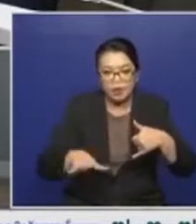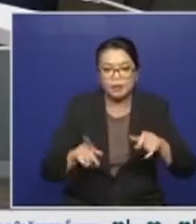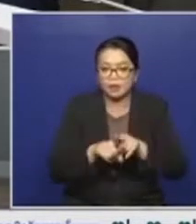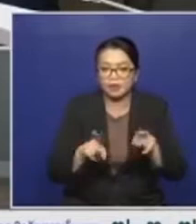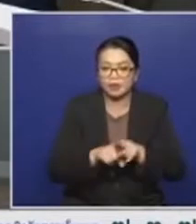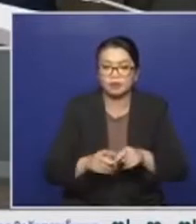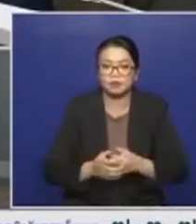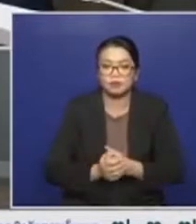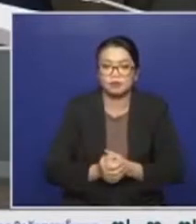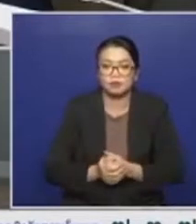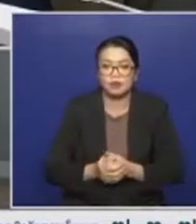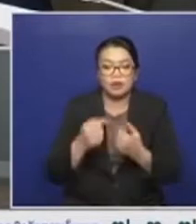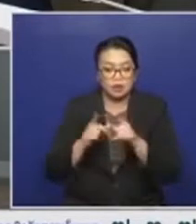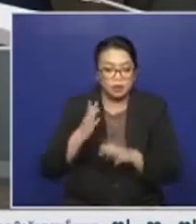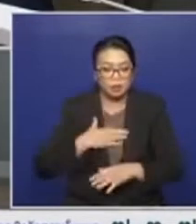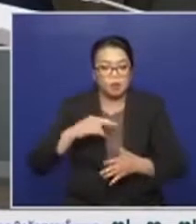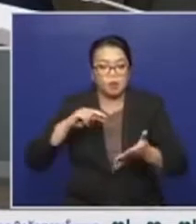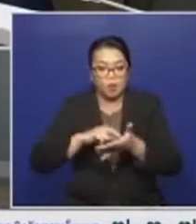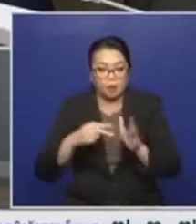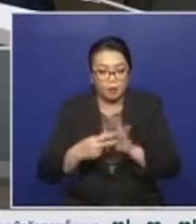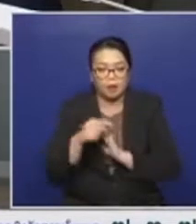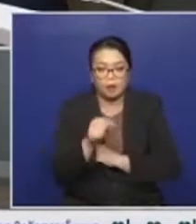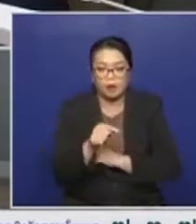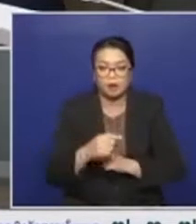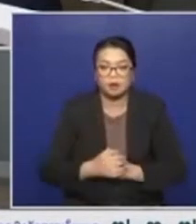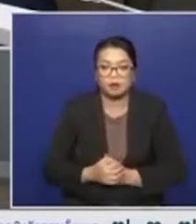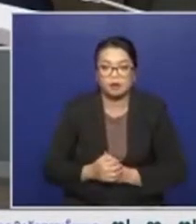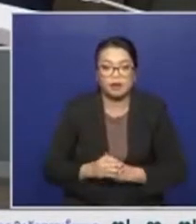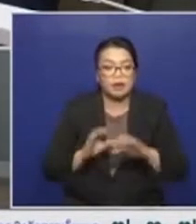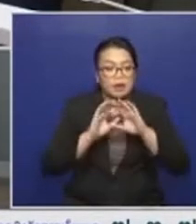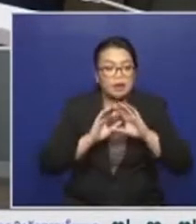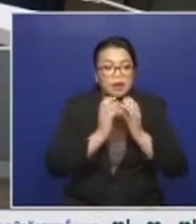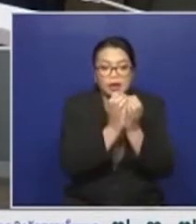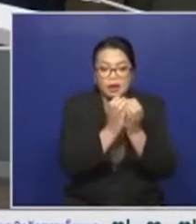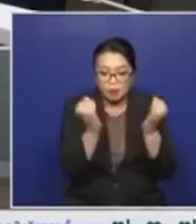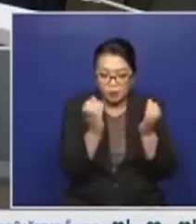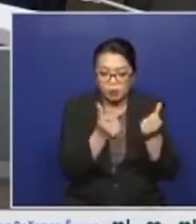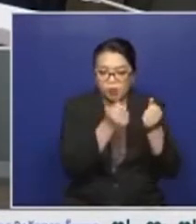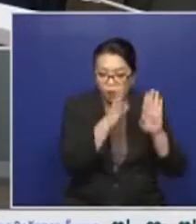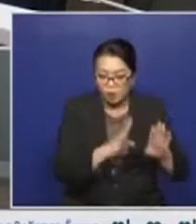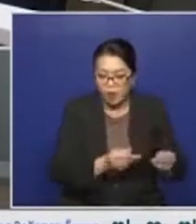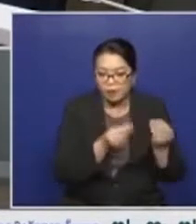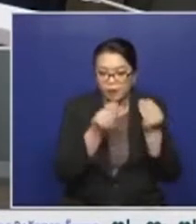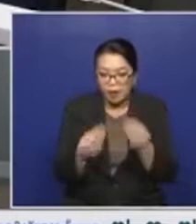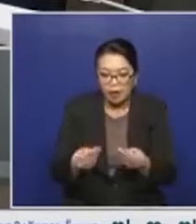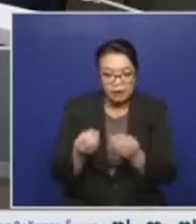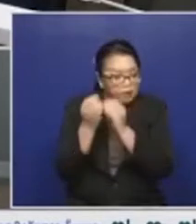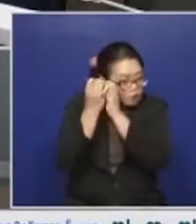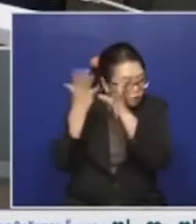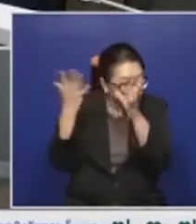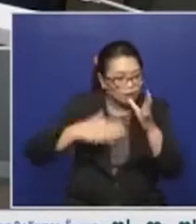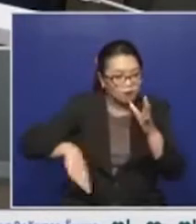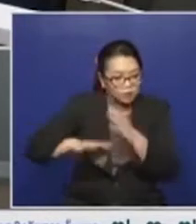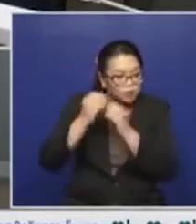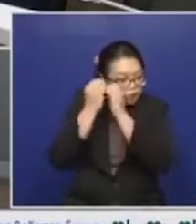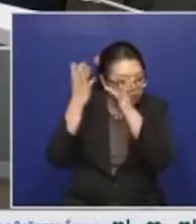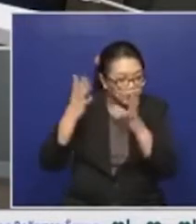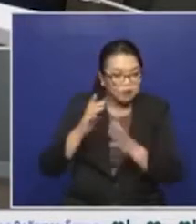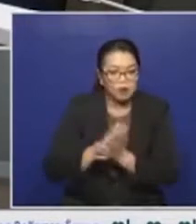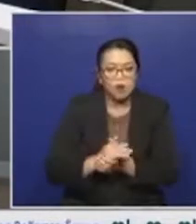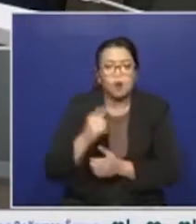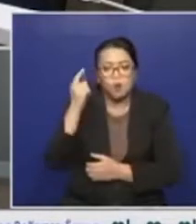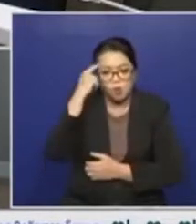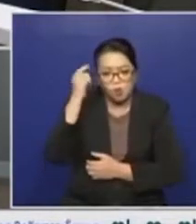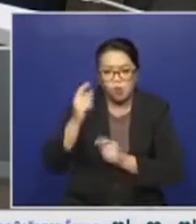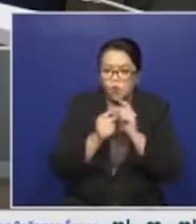ในวรรคสัตว์ในลักษณะของความหมายว่านี่คือรัฐธรรมนูญที่เรากำลังจะออกแบบคือความฝันผมรู้ดีว่าการที่